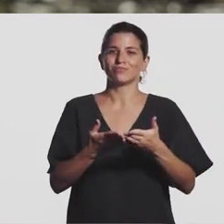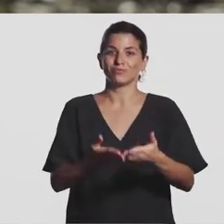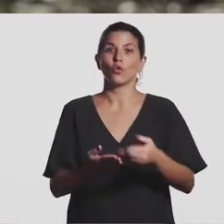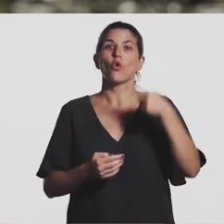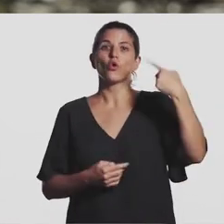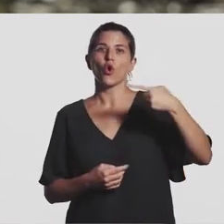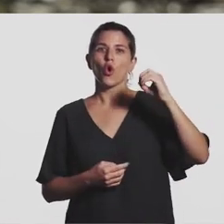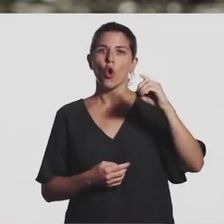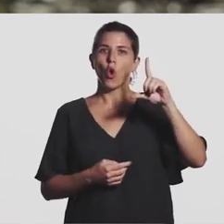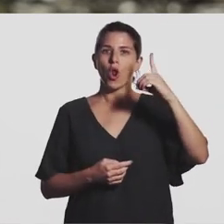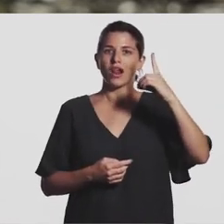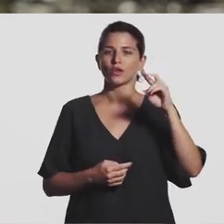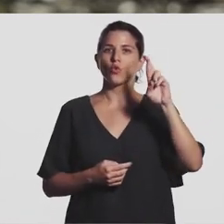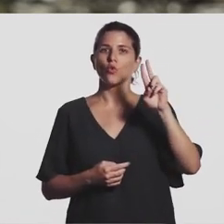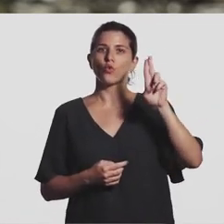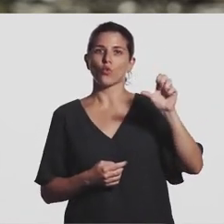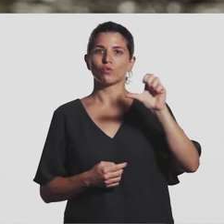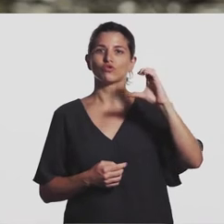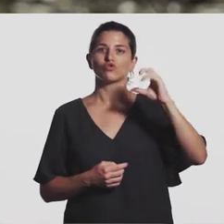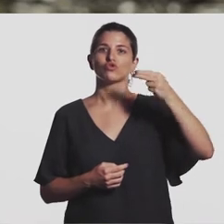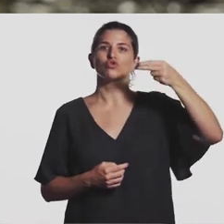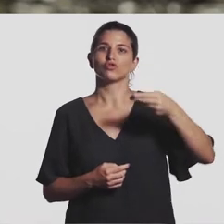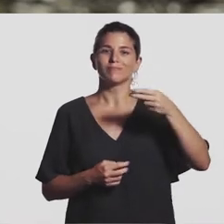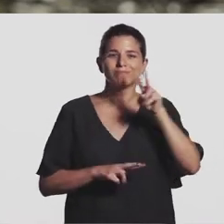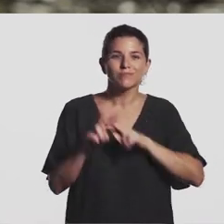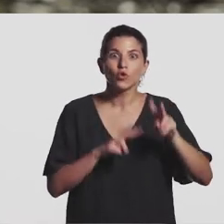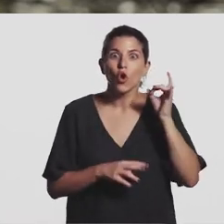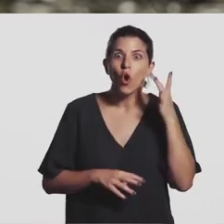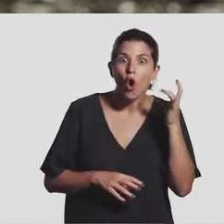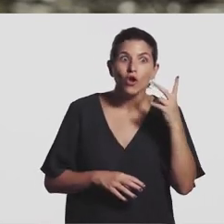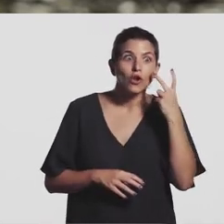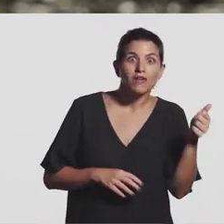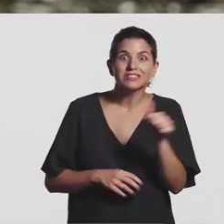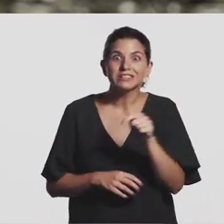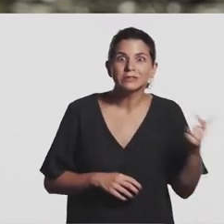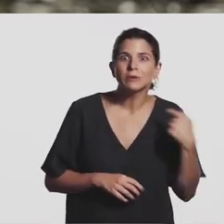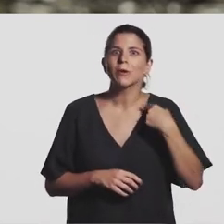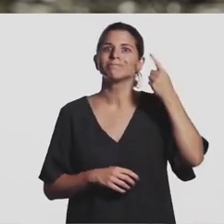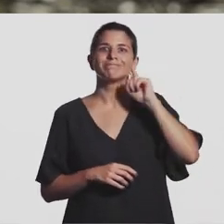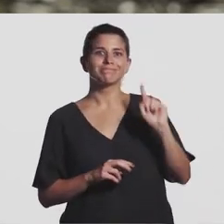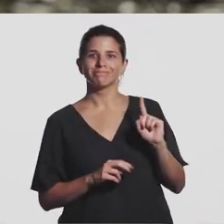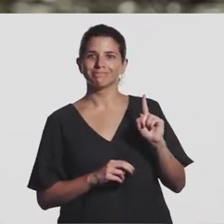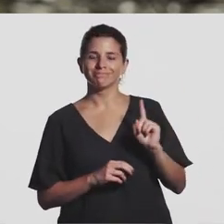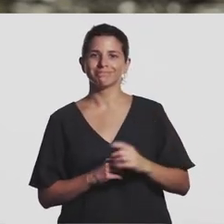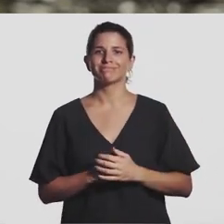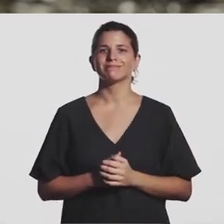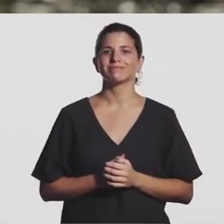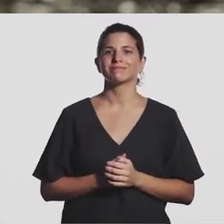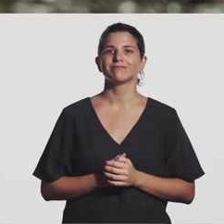veliero. Era la Gold Rush, era la corsa all'oro. Se l'ha trovato o meno non l'ho mai scoperto,